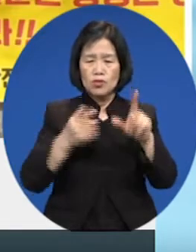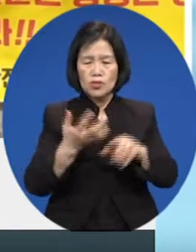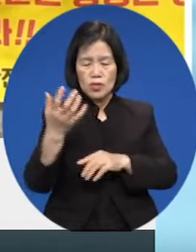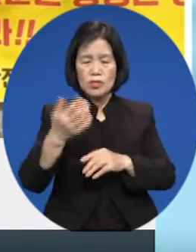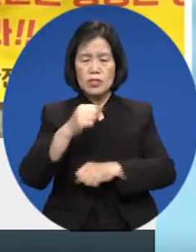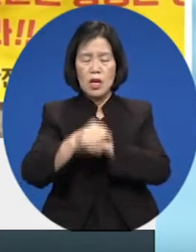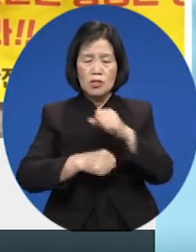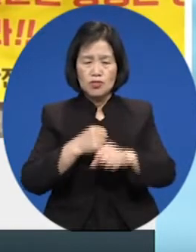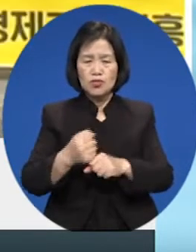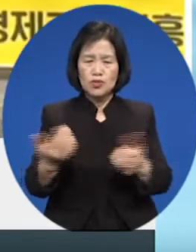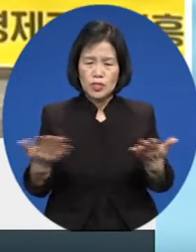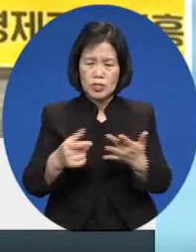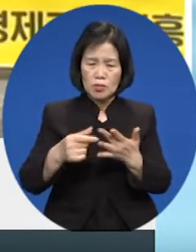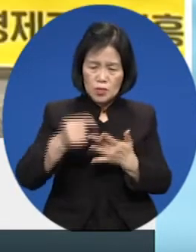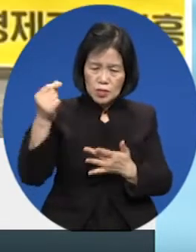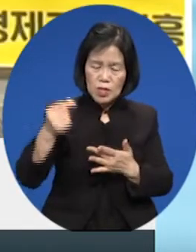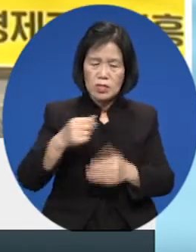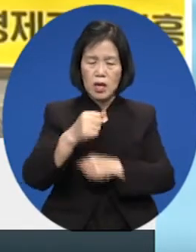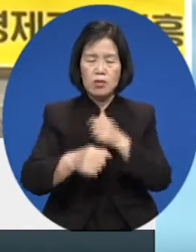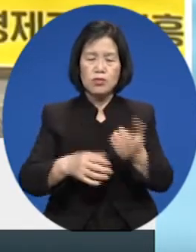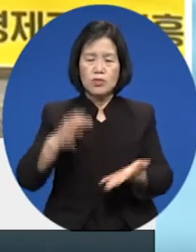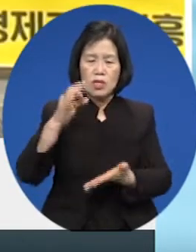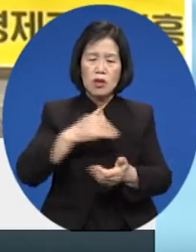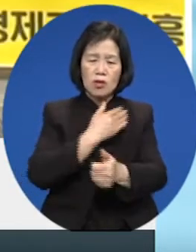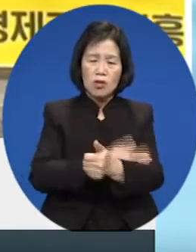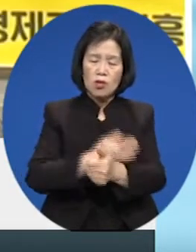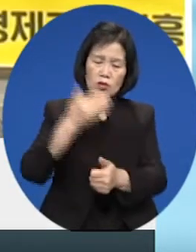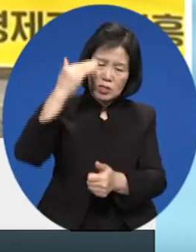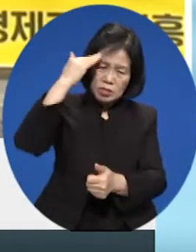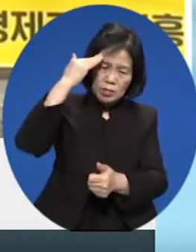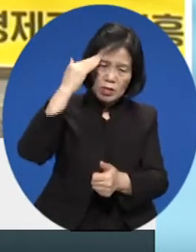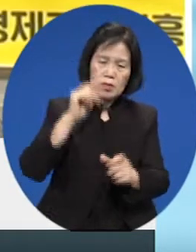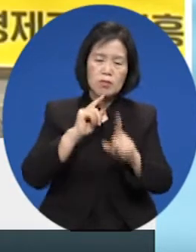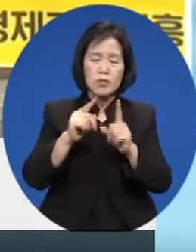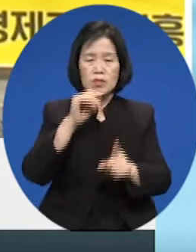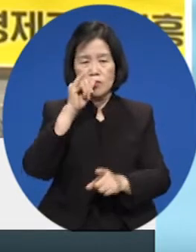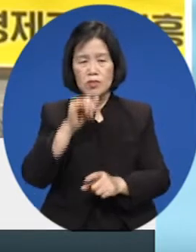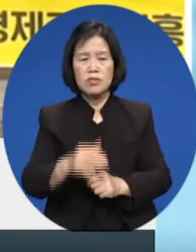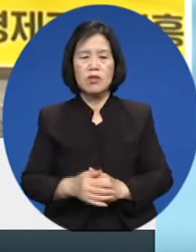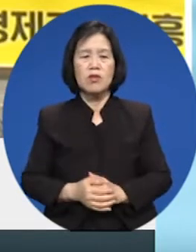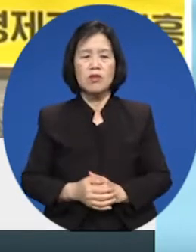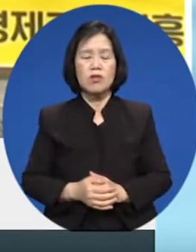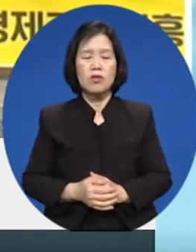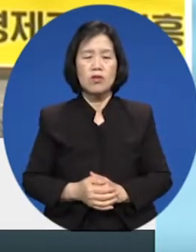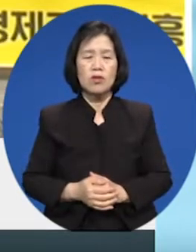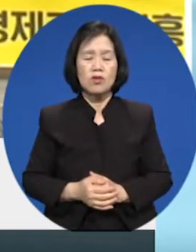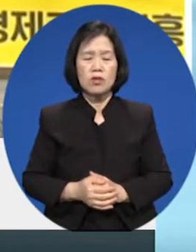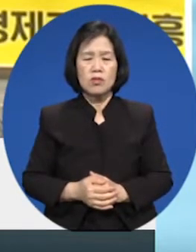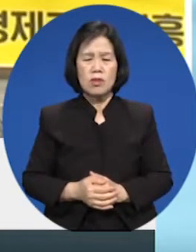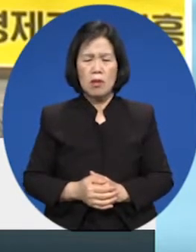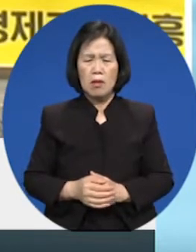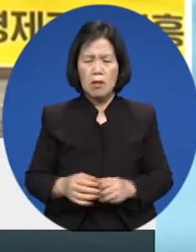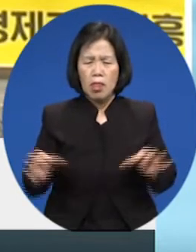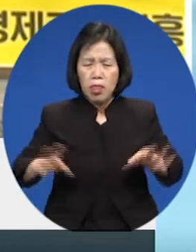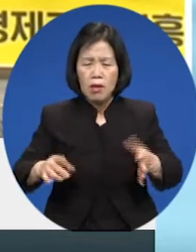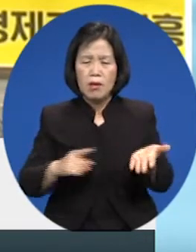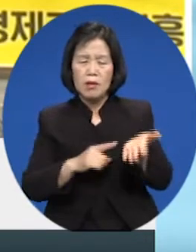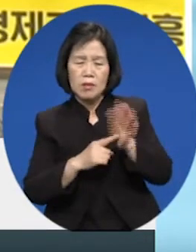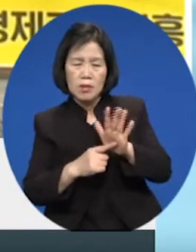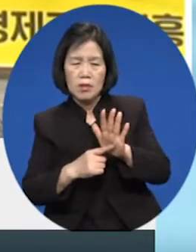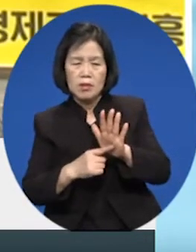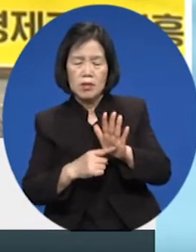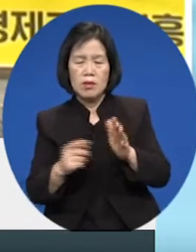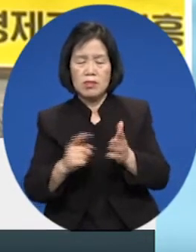직업 선택의 자유, 그리고 재산권 보장의 자유를 침해한다고 좀 주장하고 있거든요. 현재대로 졸속으로 발표된 공공기관 이전을